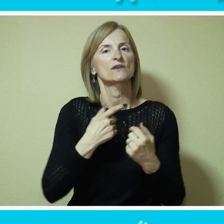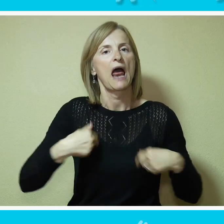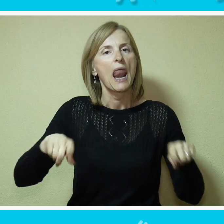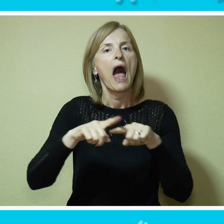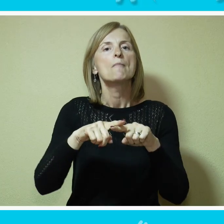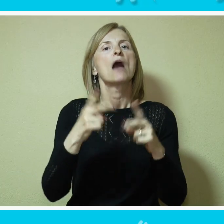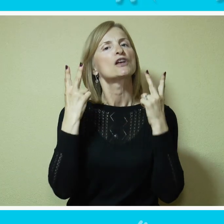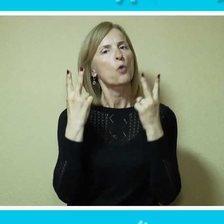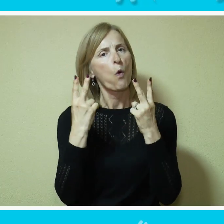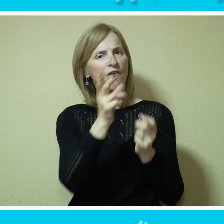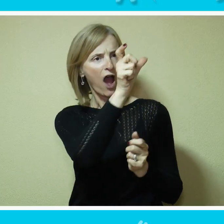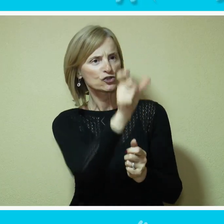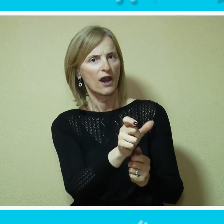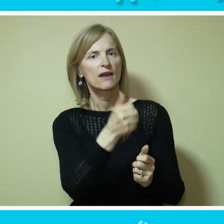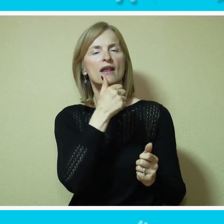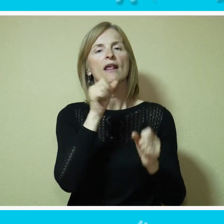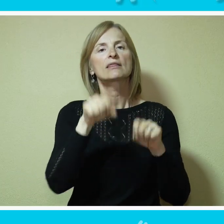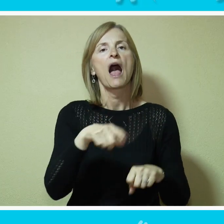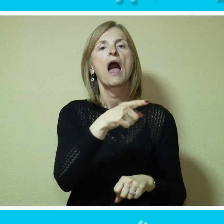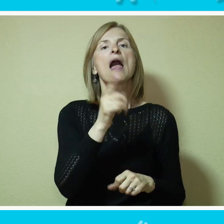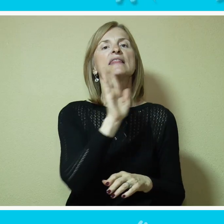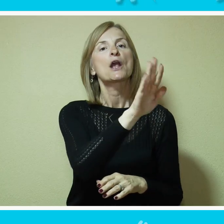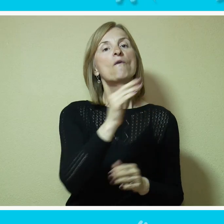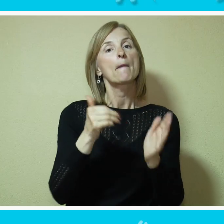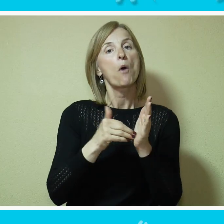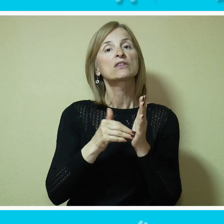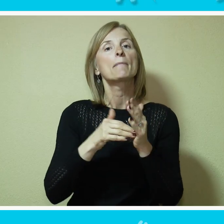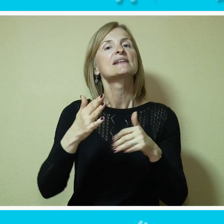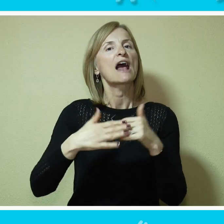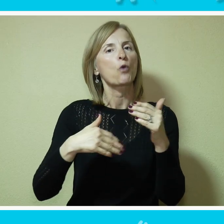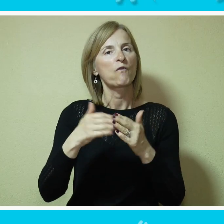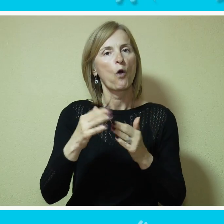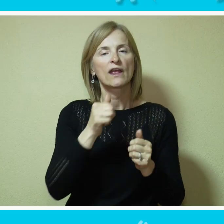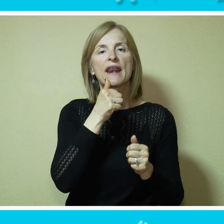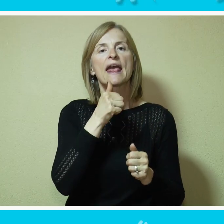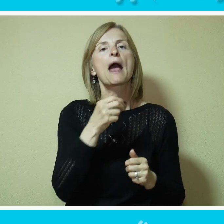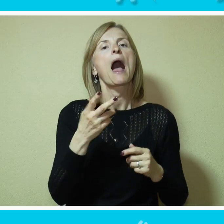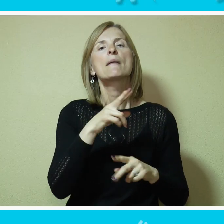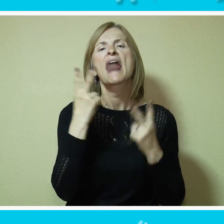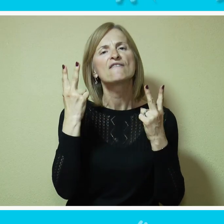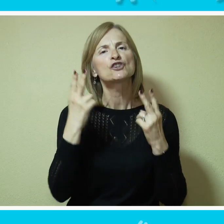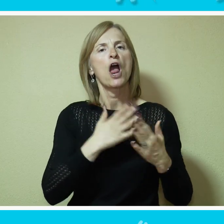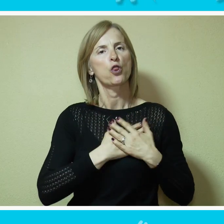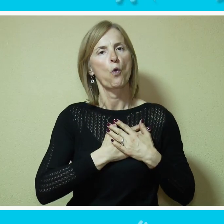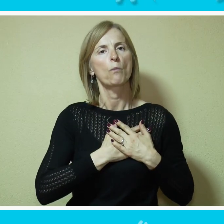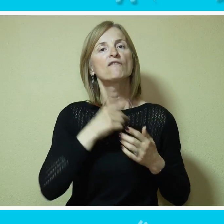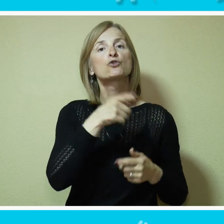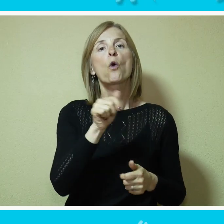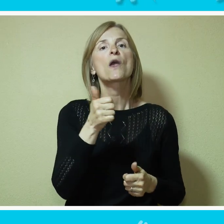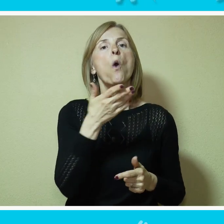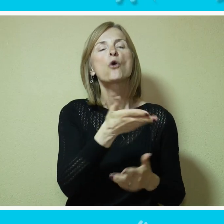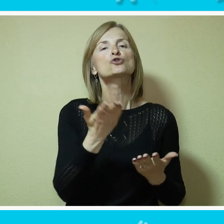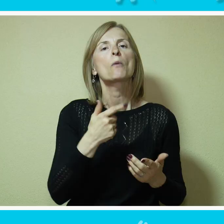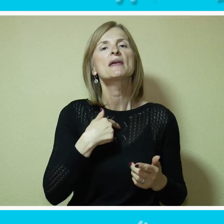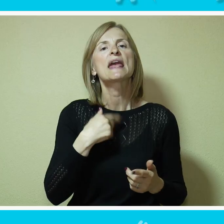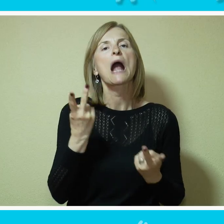uvek uvaženi i da su negde njihove potrebe zadovoljene, a primarna je ljubav. I to je ono što mi